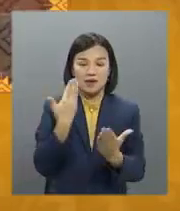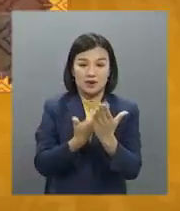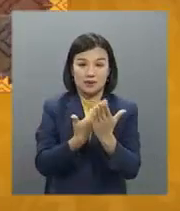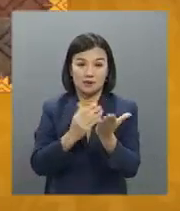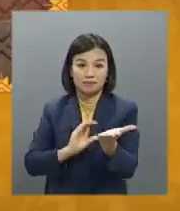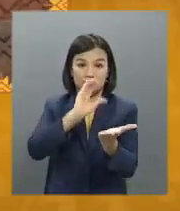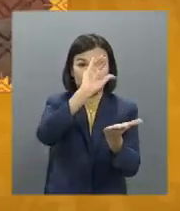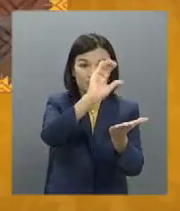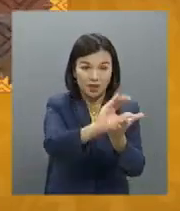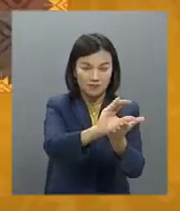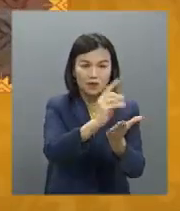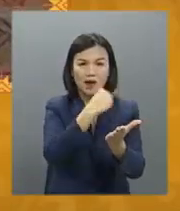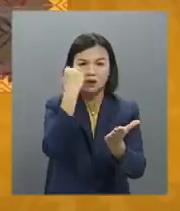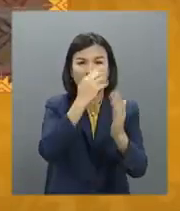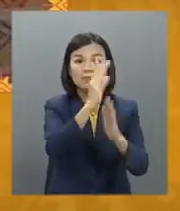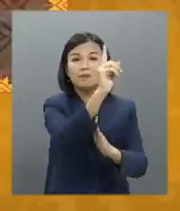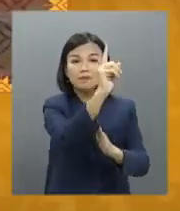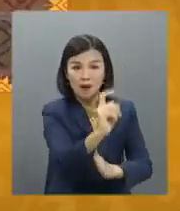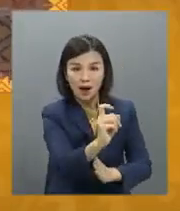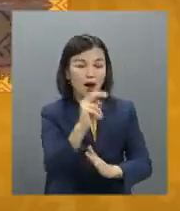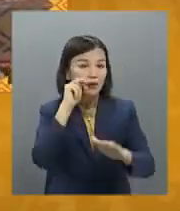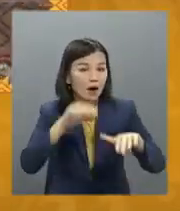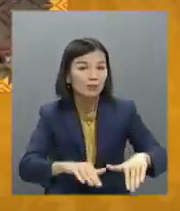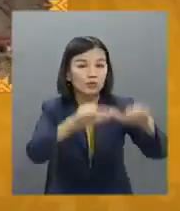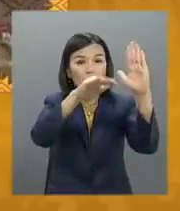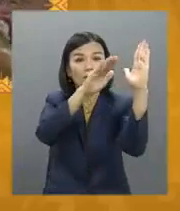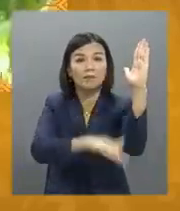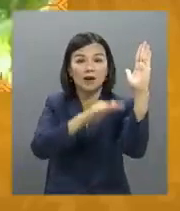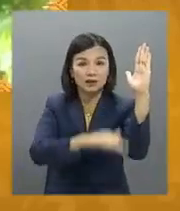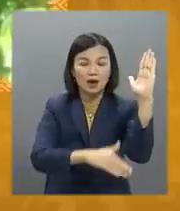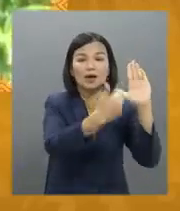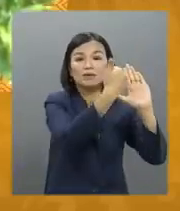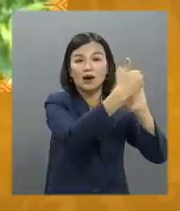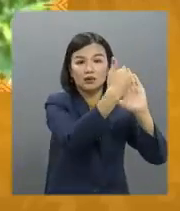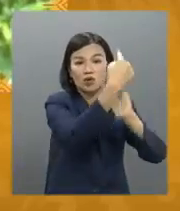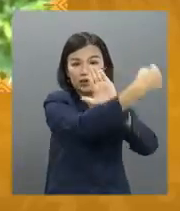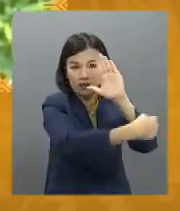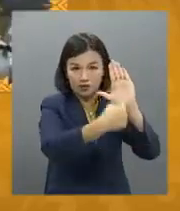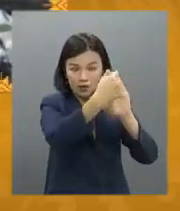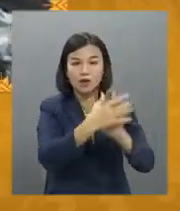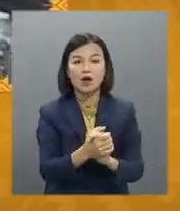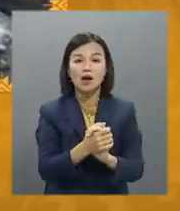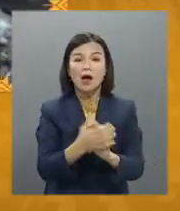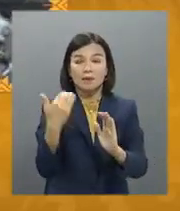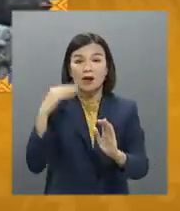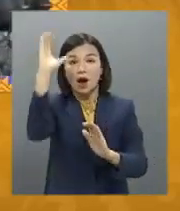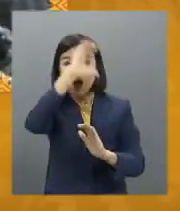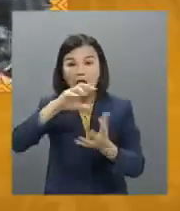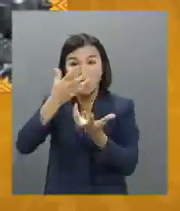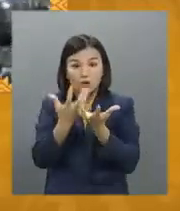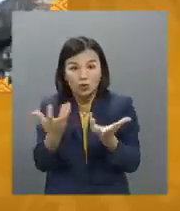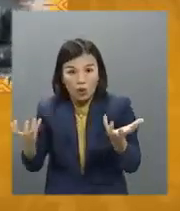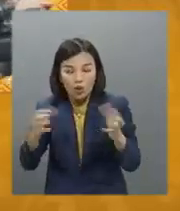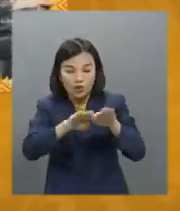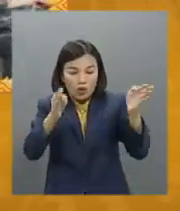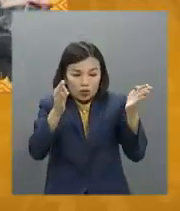ากนี้พระราชทานพระราชทรัพย์แก่บุตรหลานของผู้เสียชีวิตจากเหตุอุทกภัยภาคใต้และภาคตะวันออกเฉียงเหนือร